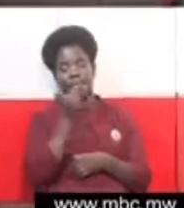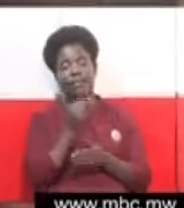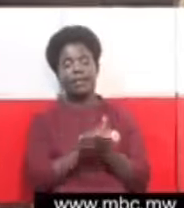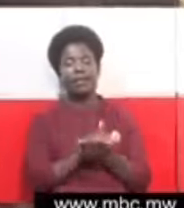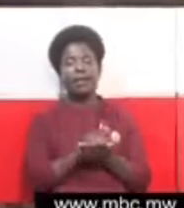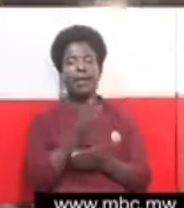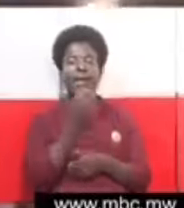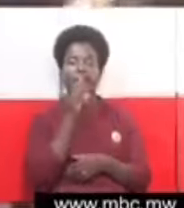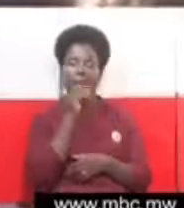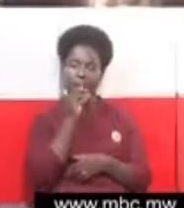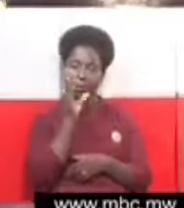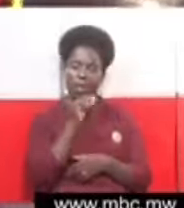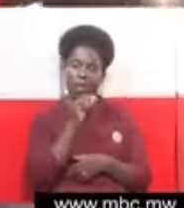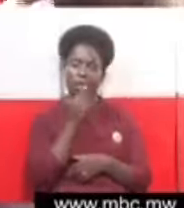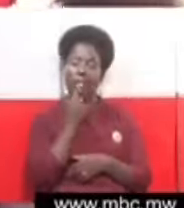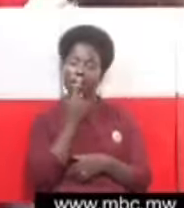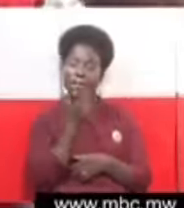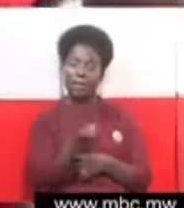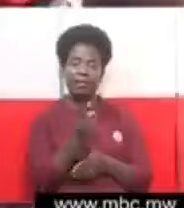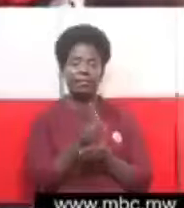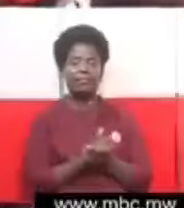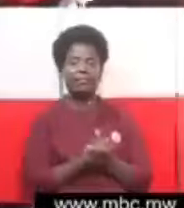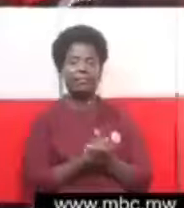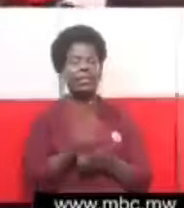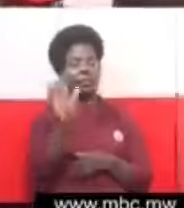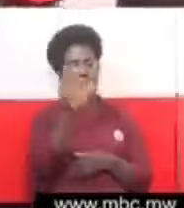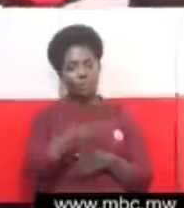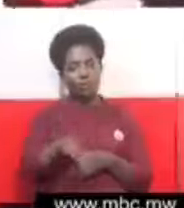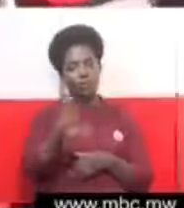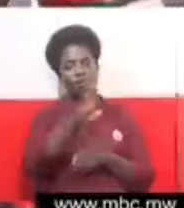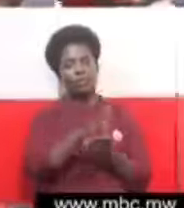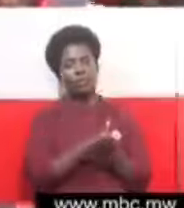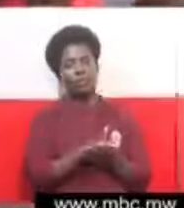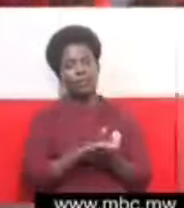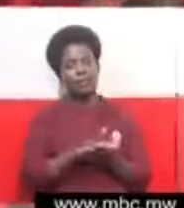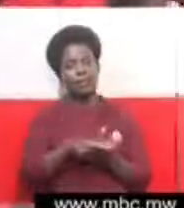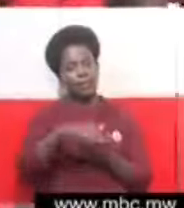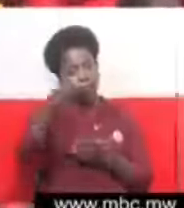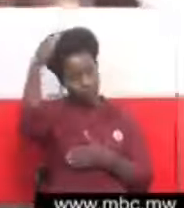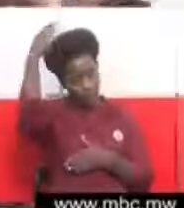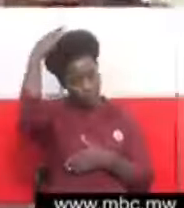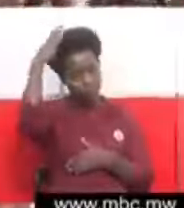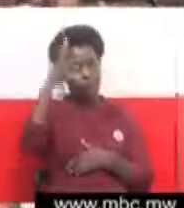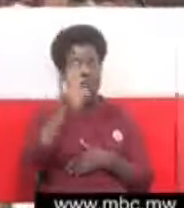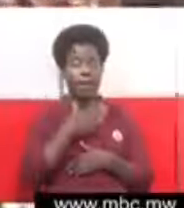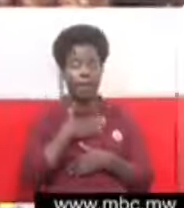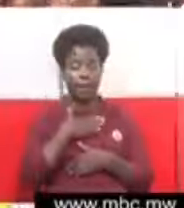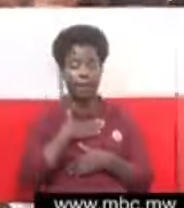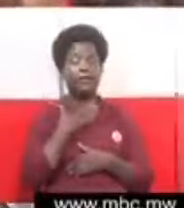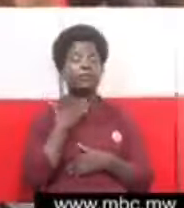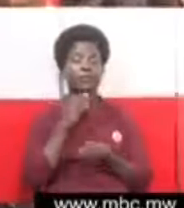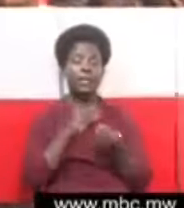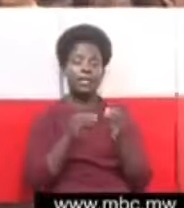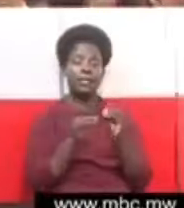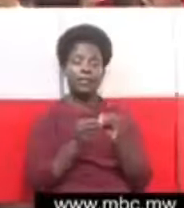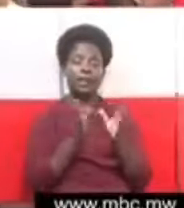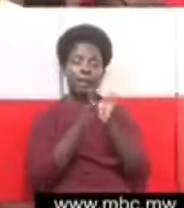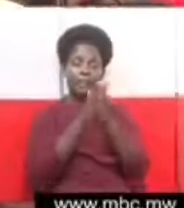achilima amanena zonse zija ziba mutupanga ndi iwo tizichite. Palibe